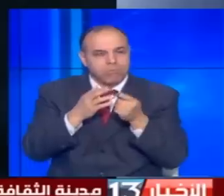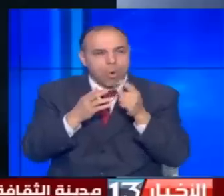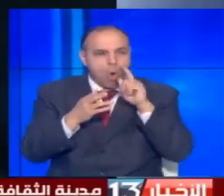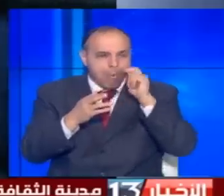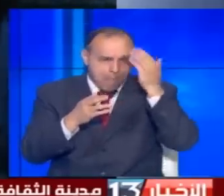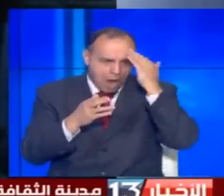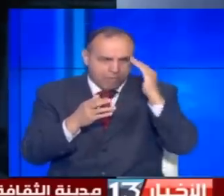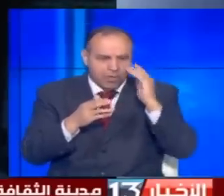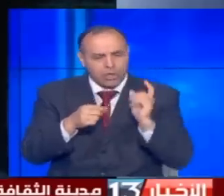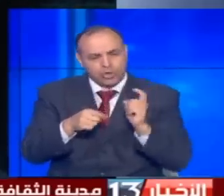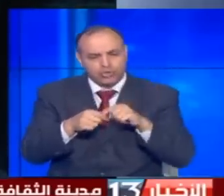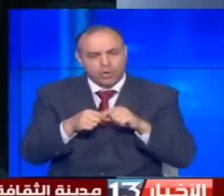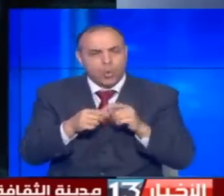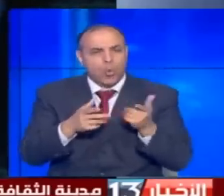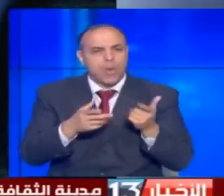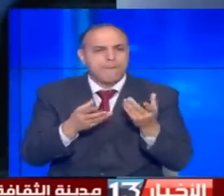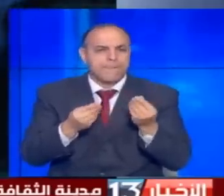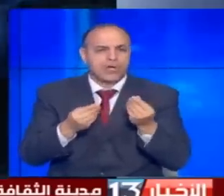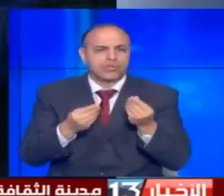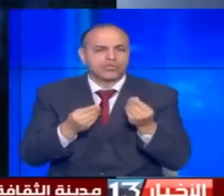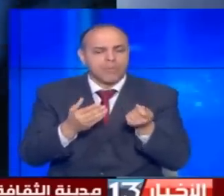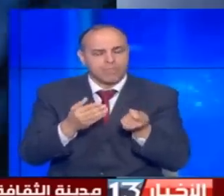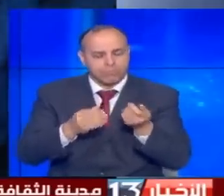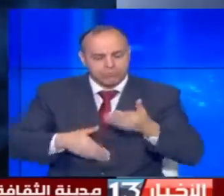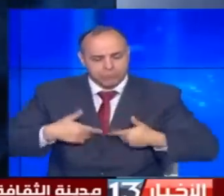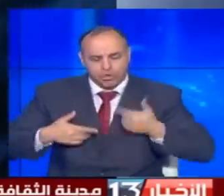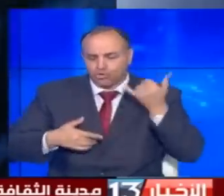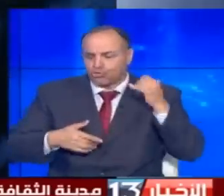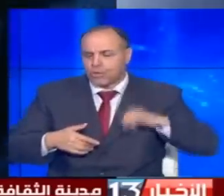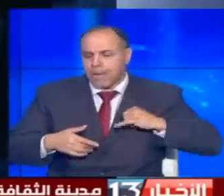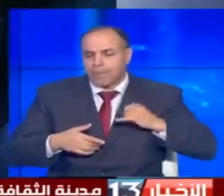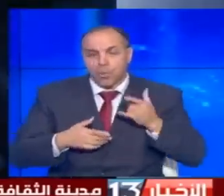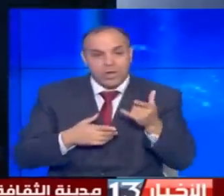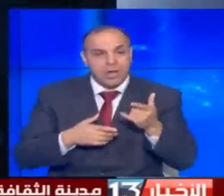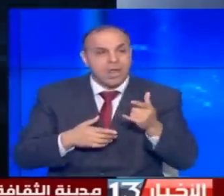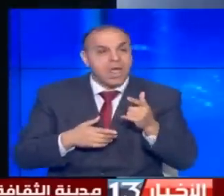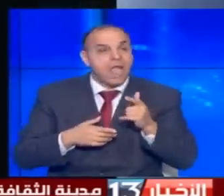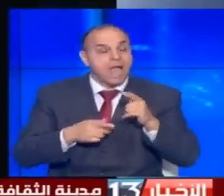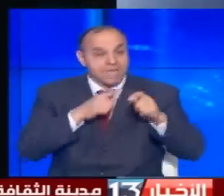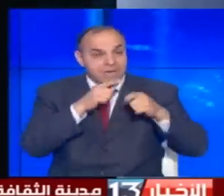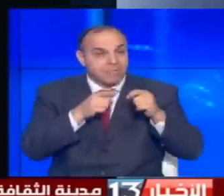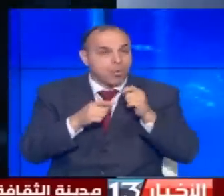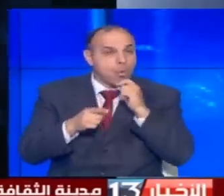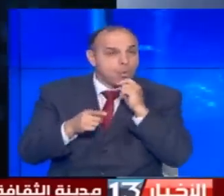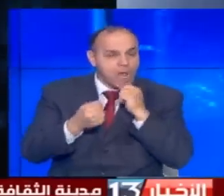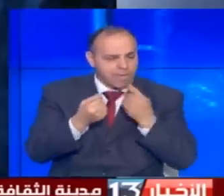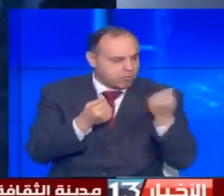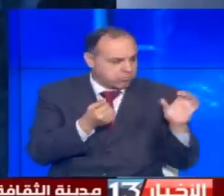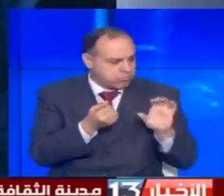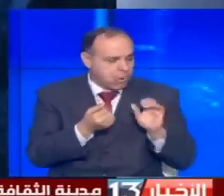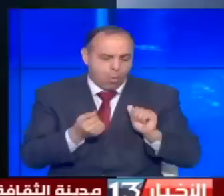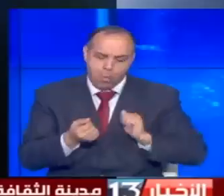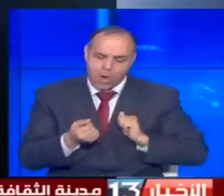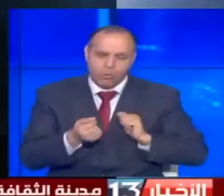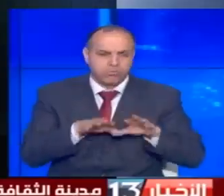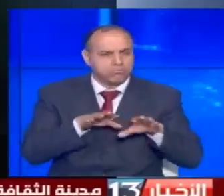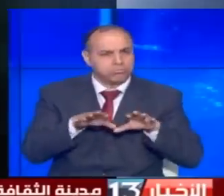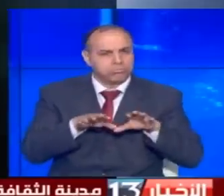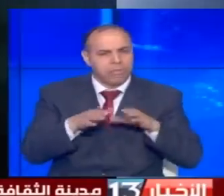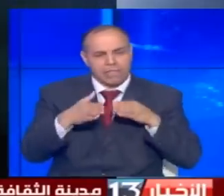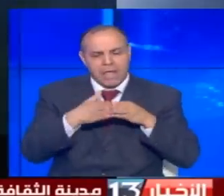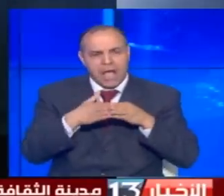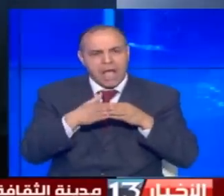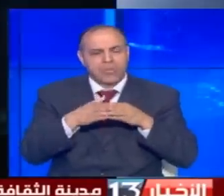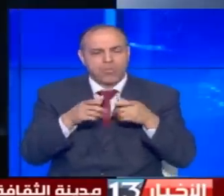وشاركت في ادائه ثله من الممثلين الشباب ان ورغم ان الفيلم لم يتمتع باي دعم لانه مثلا تحديا